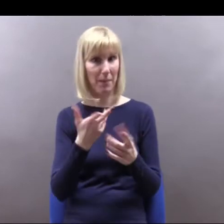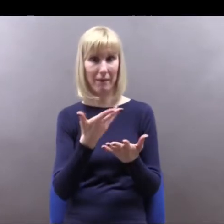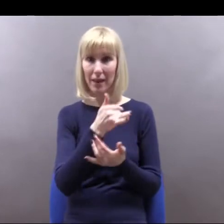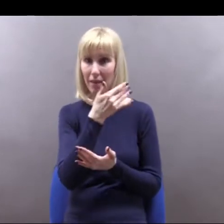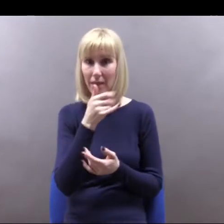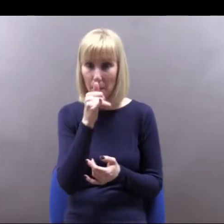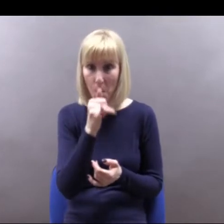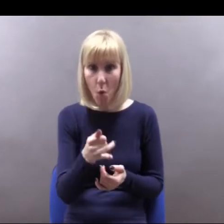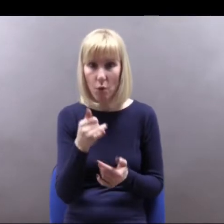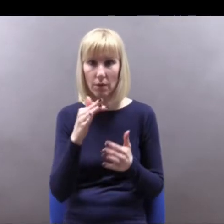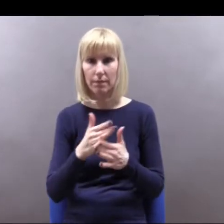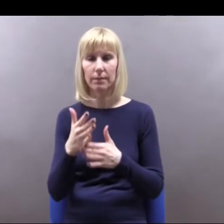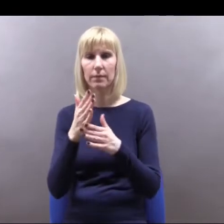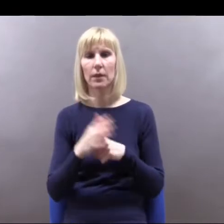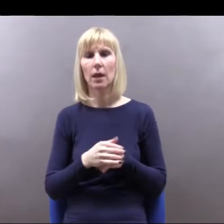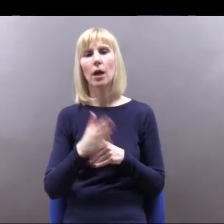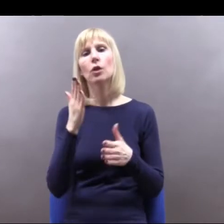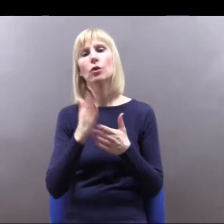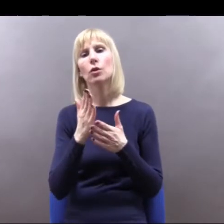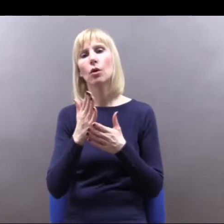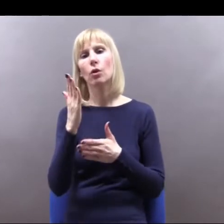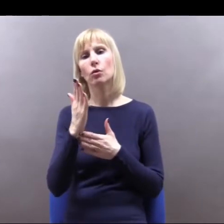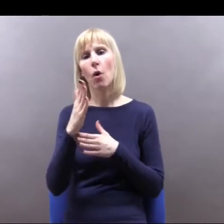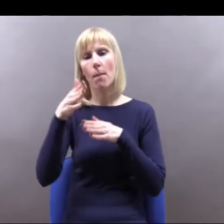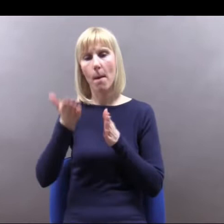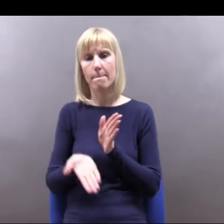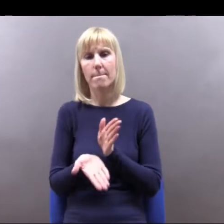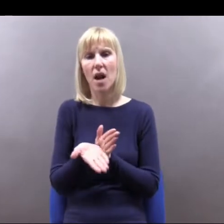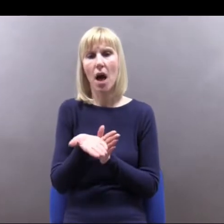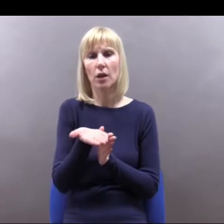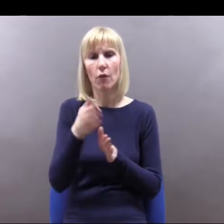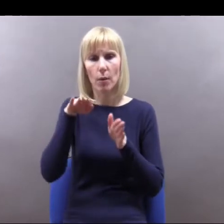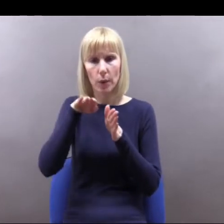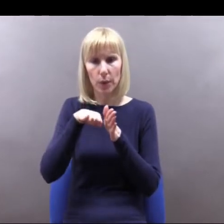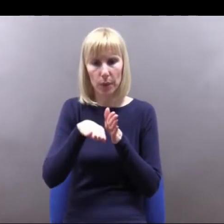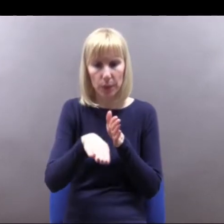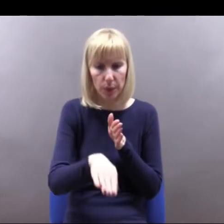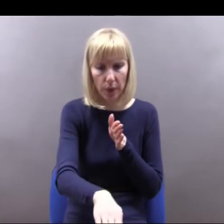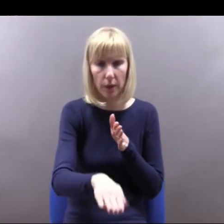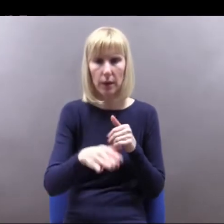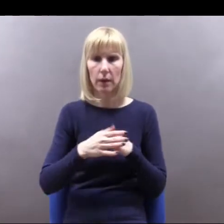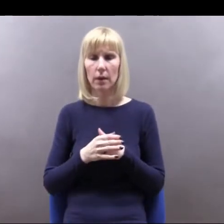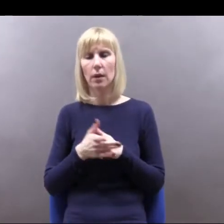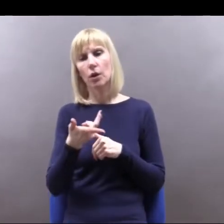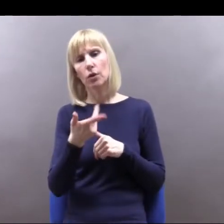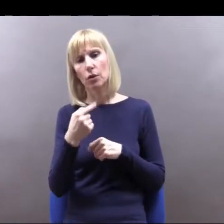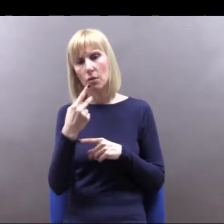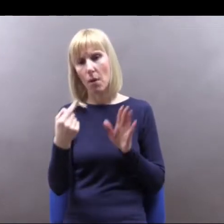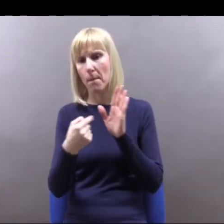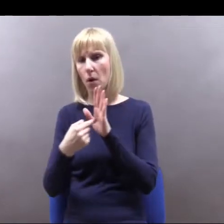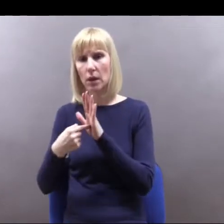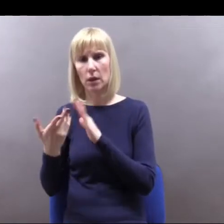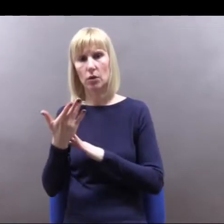peron prowadzą platformy, które będziemy pokazywać, a to Państwo będą mieli okazję